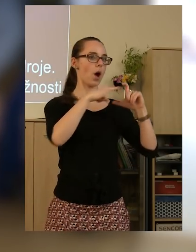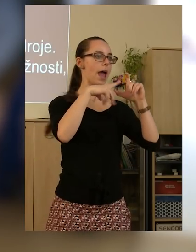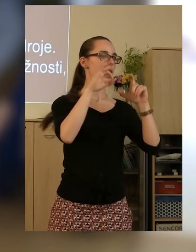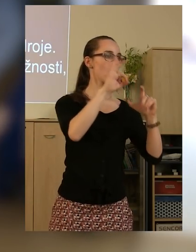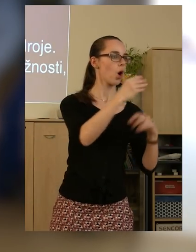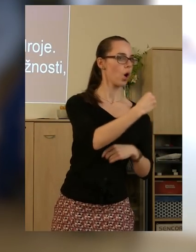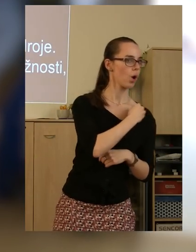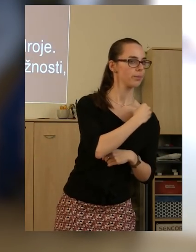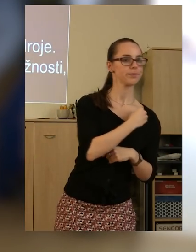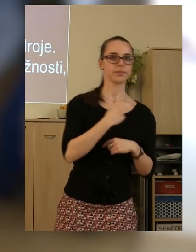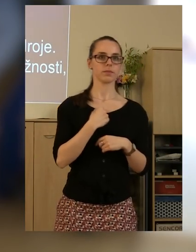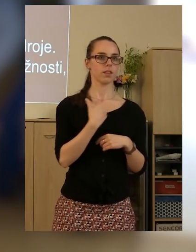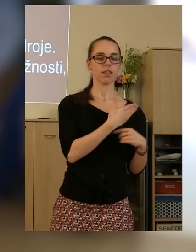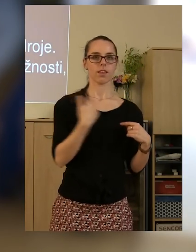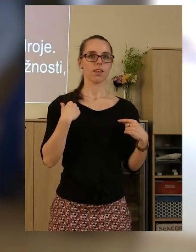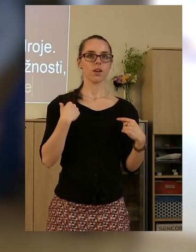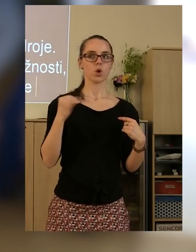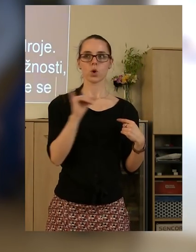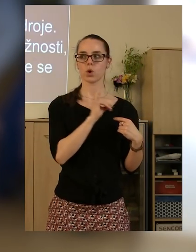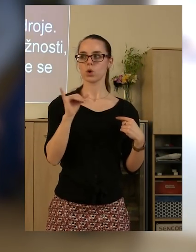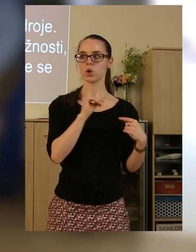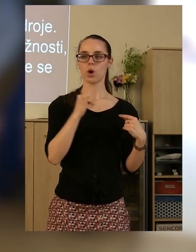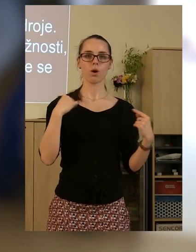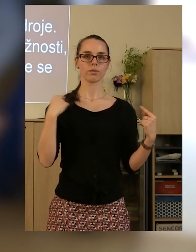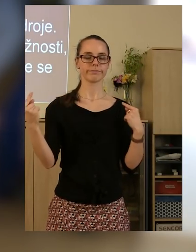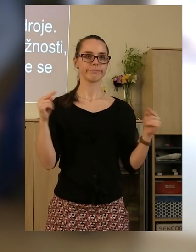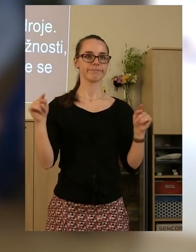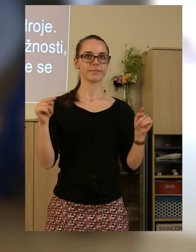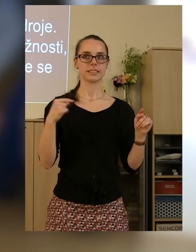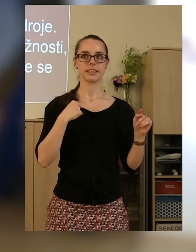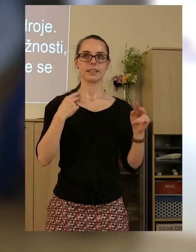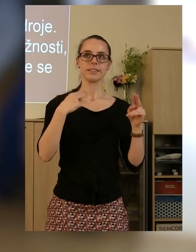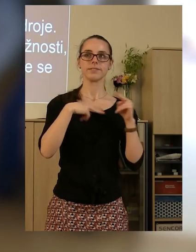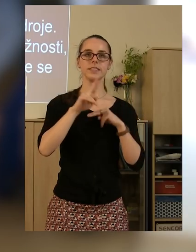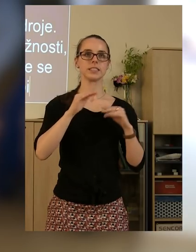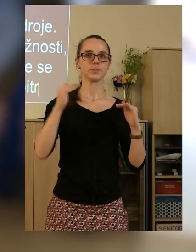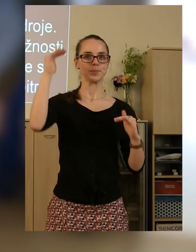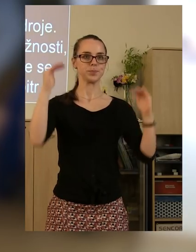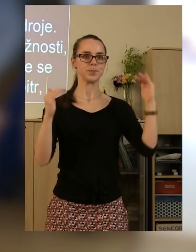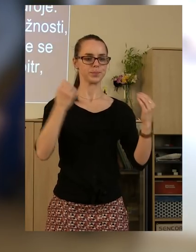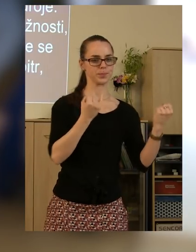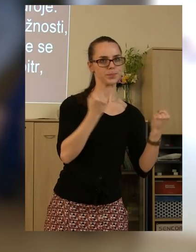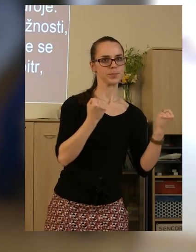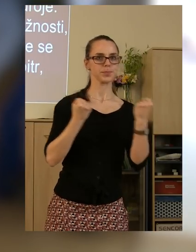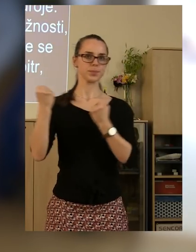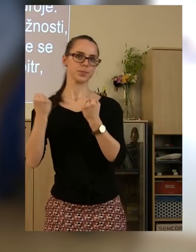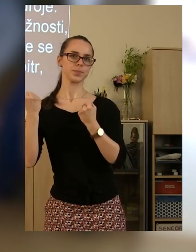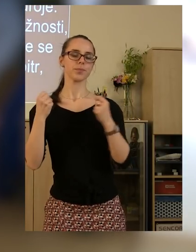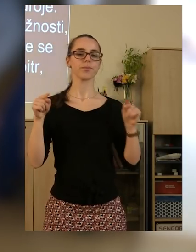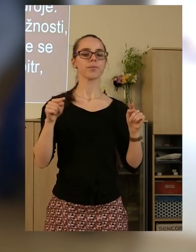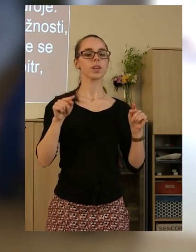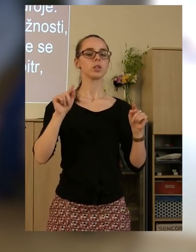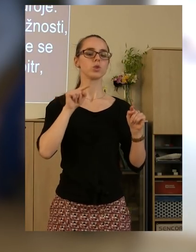Takže se nabízí vlastně otázka, toho bude ten arbitr, kde ten, kdo říká, jako, tohle to ještě